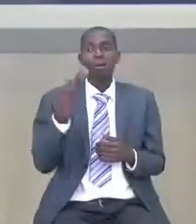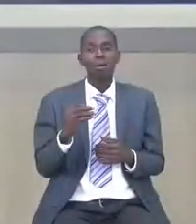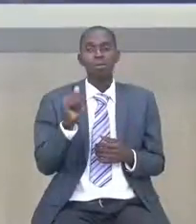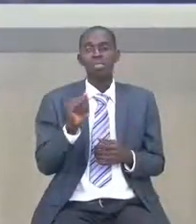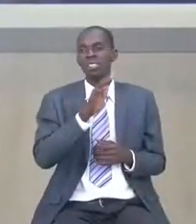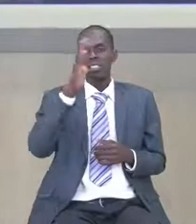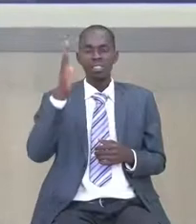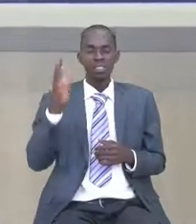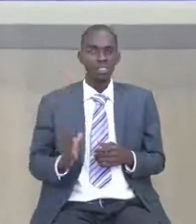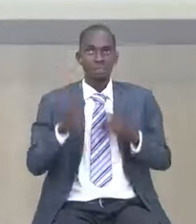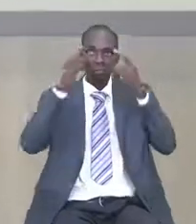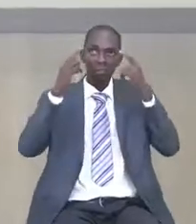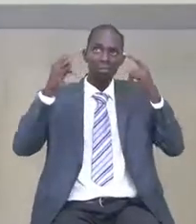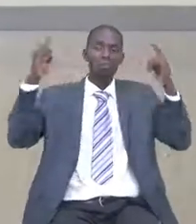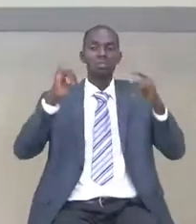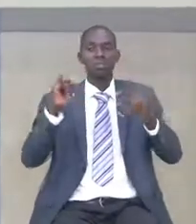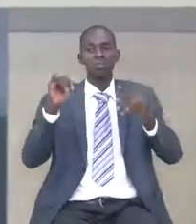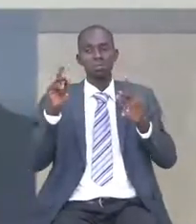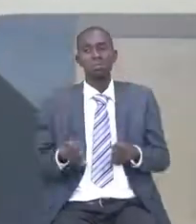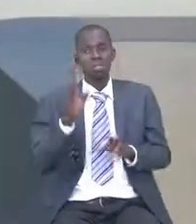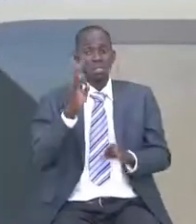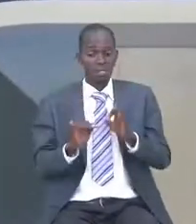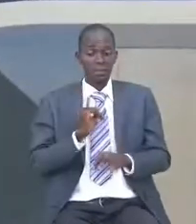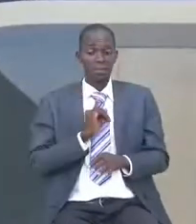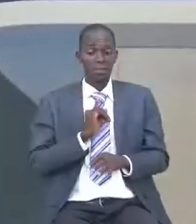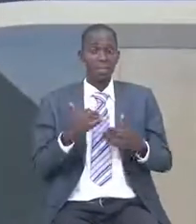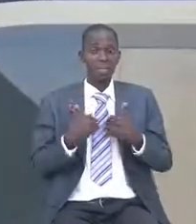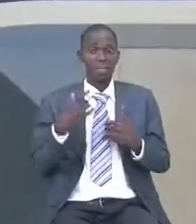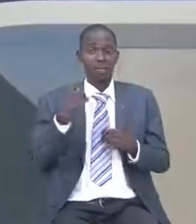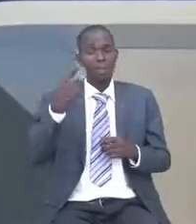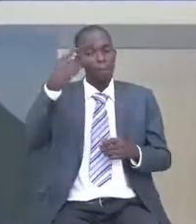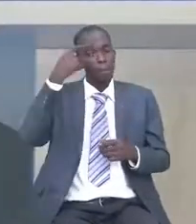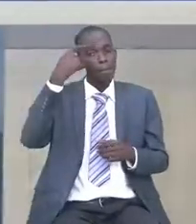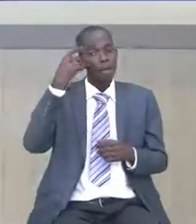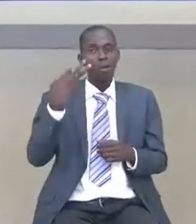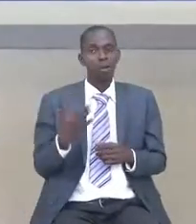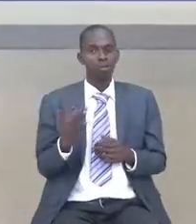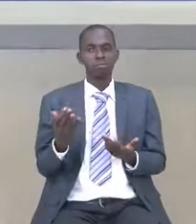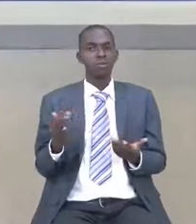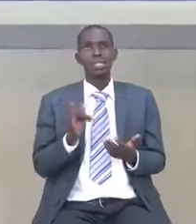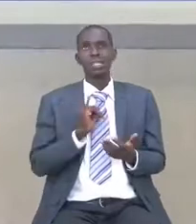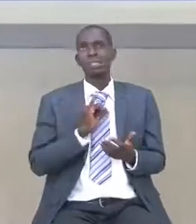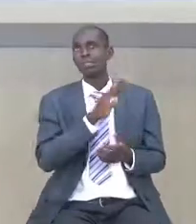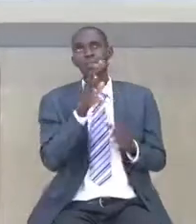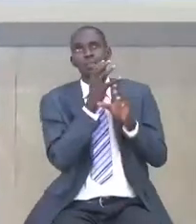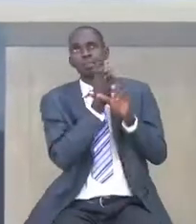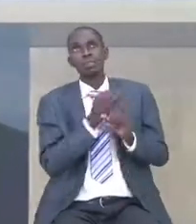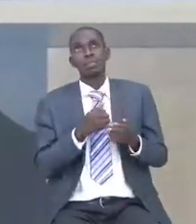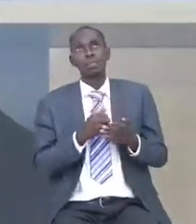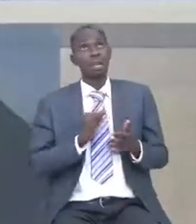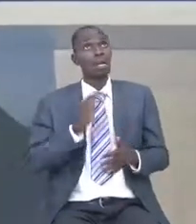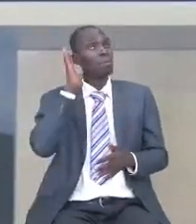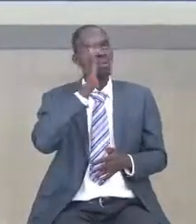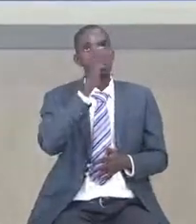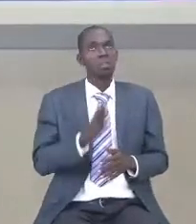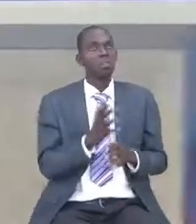quelqu'un qui ne va jamais réussir, si j'ai l'état d'esprit je n'ai jamais eu ça, je n'aurai jamais ça